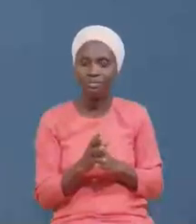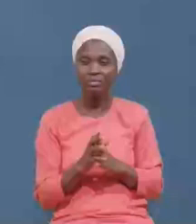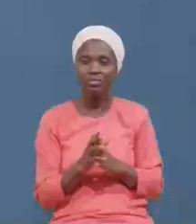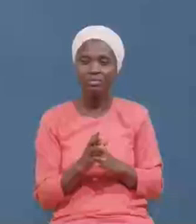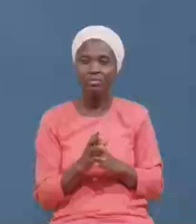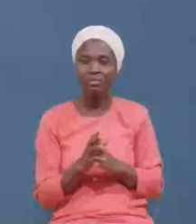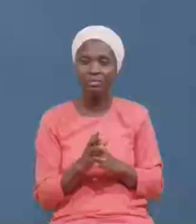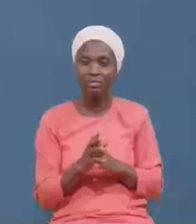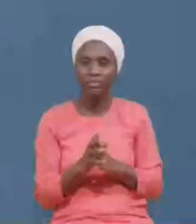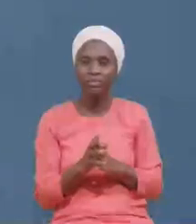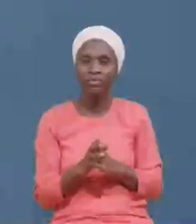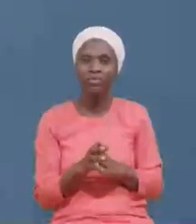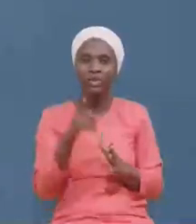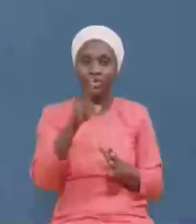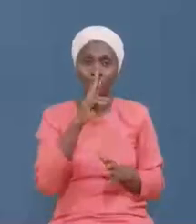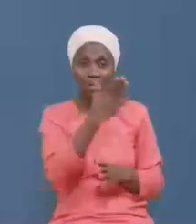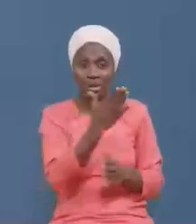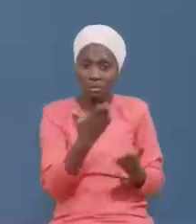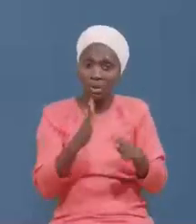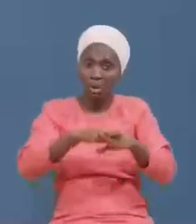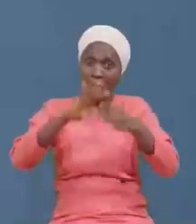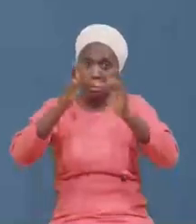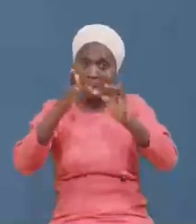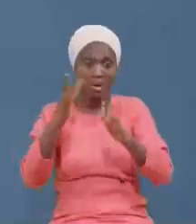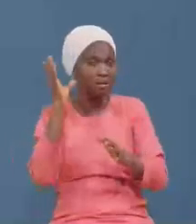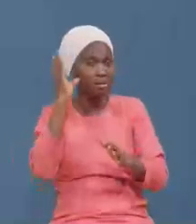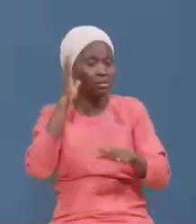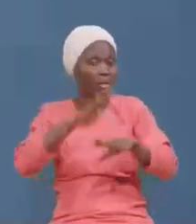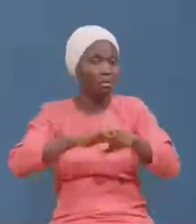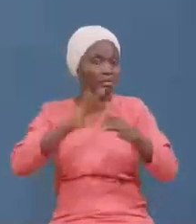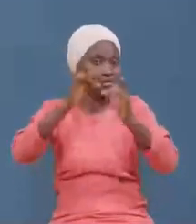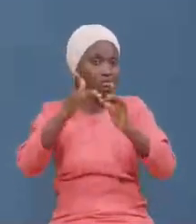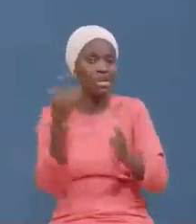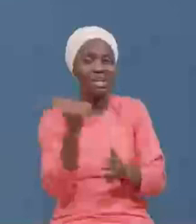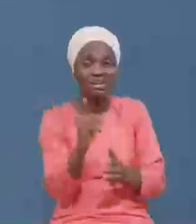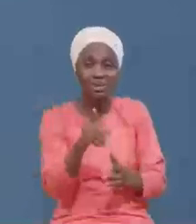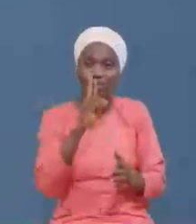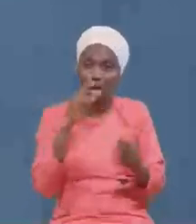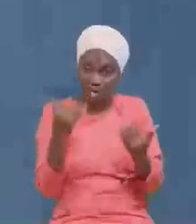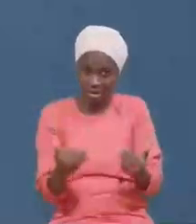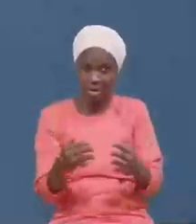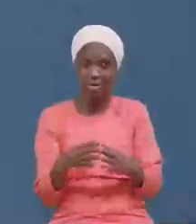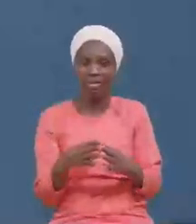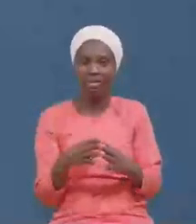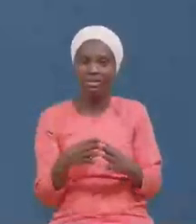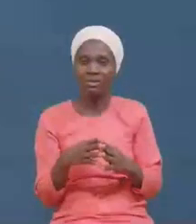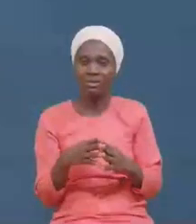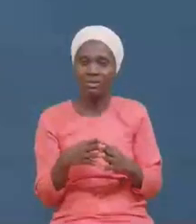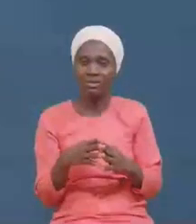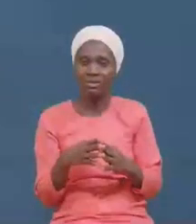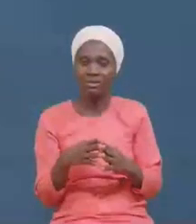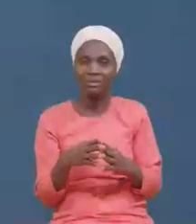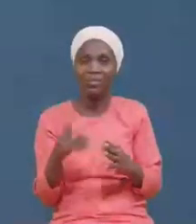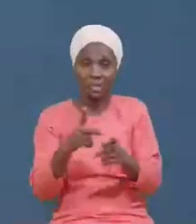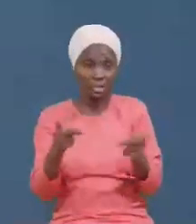Vous êtes là en ligne, dans votre maison, où que vous soyez. Le lieu ne compte